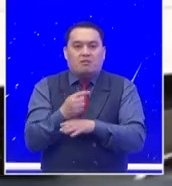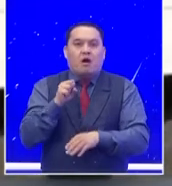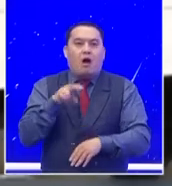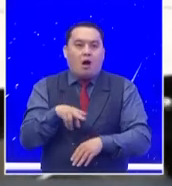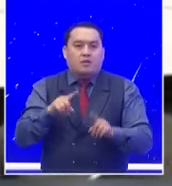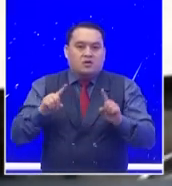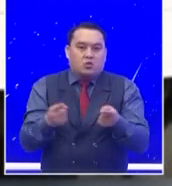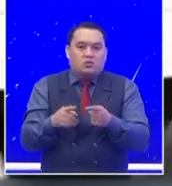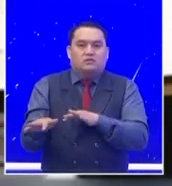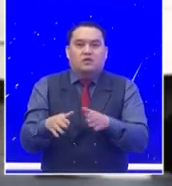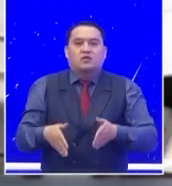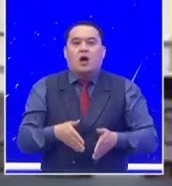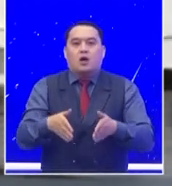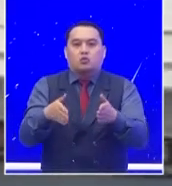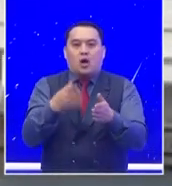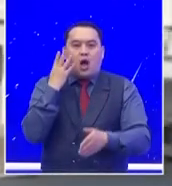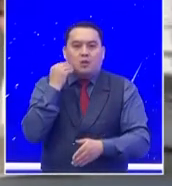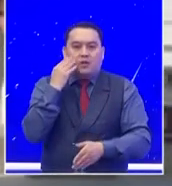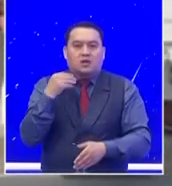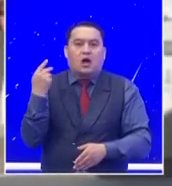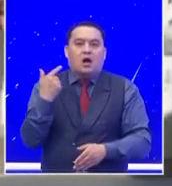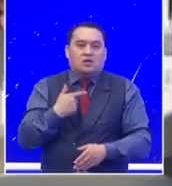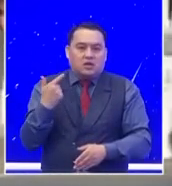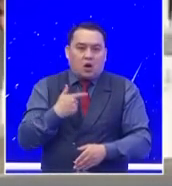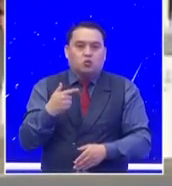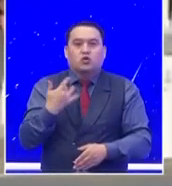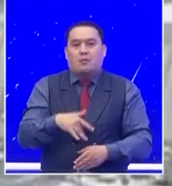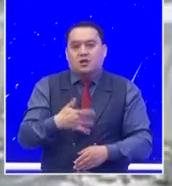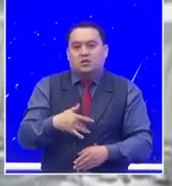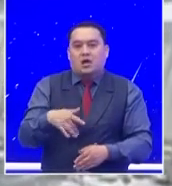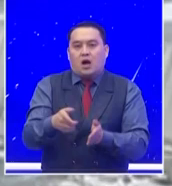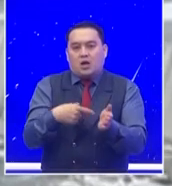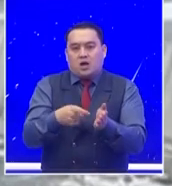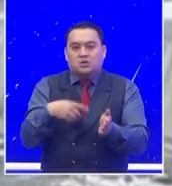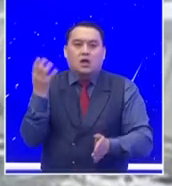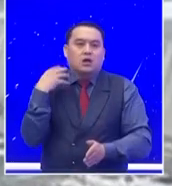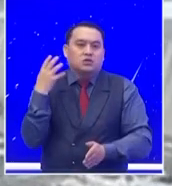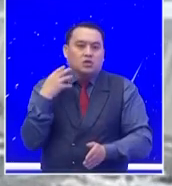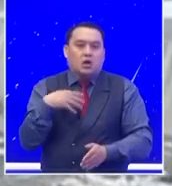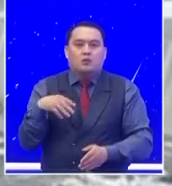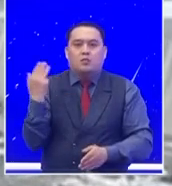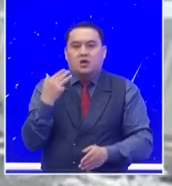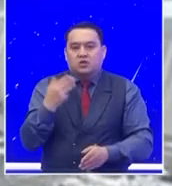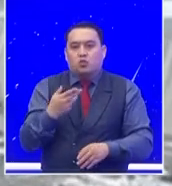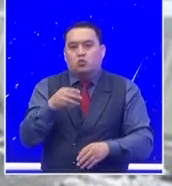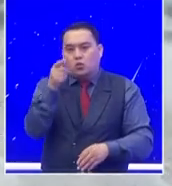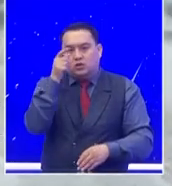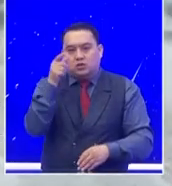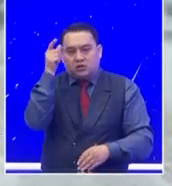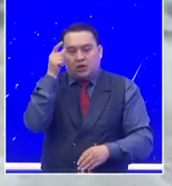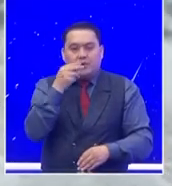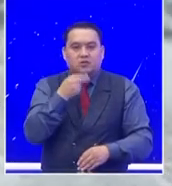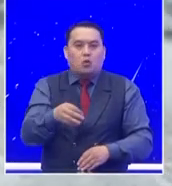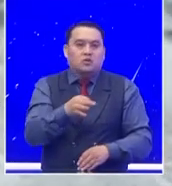ограничено движение на дорогах алматинская throws к жамбылская карагандинская козла ординская мангистауская и туркестанской